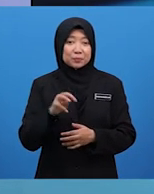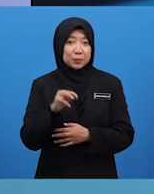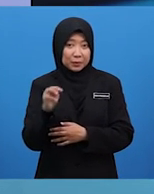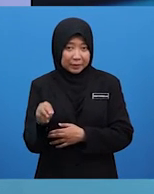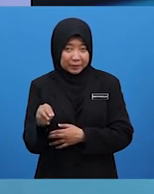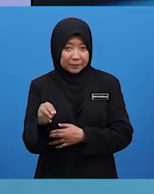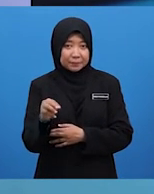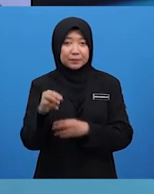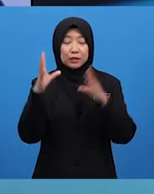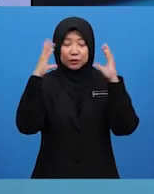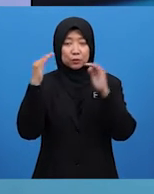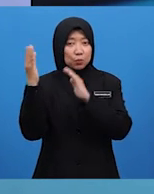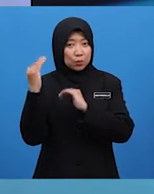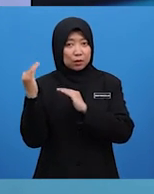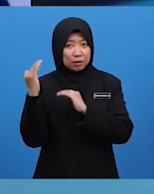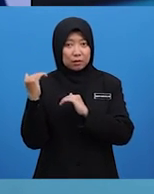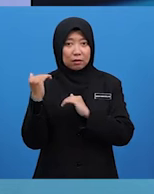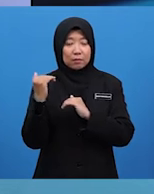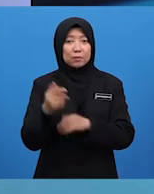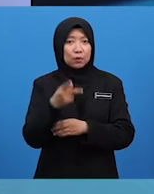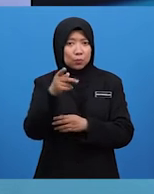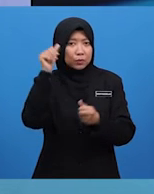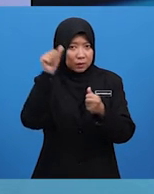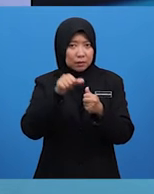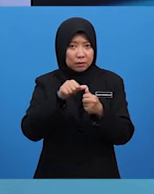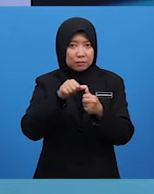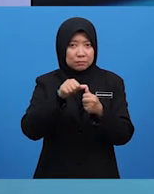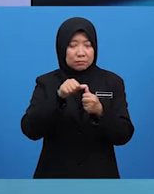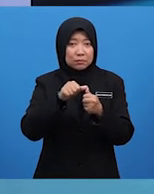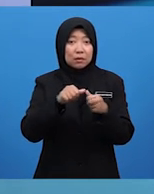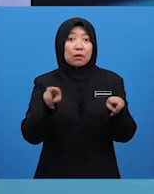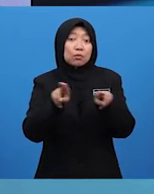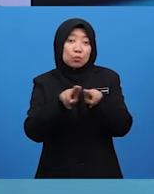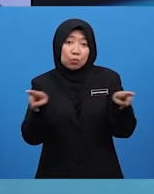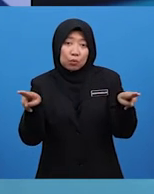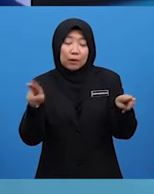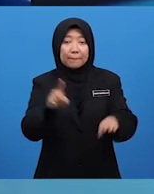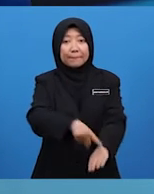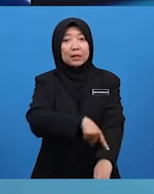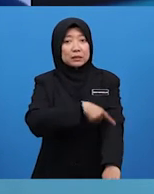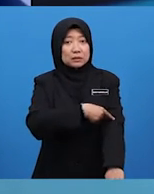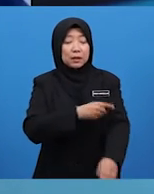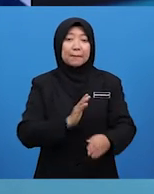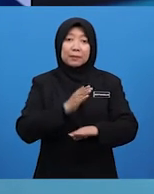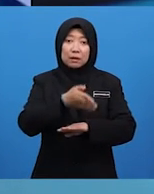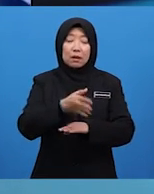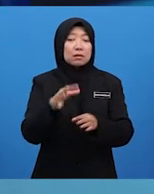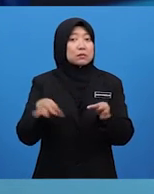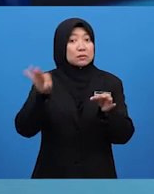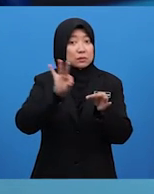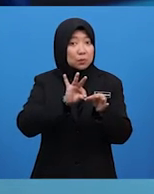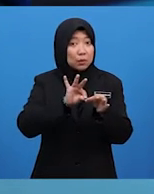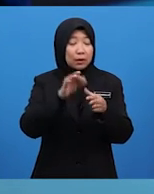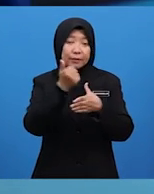Murid-murid, cikgu harap kamu semua masih ingat ya, ukuran panjang belah yang sesuai